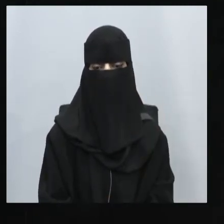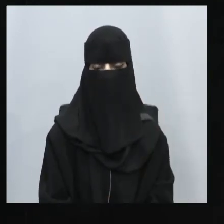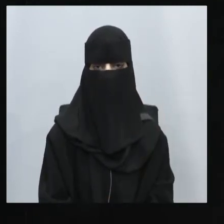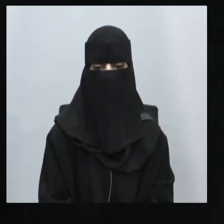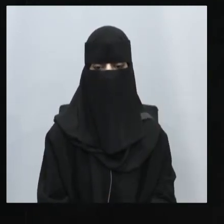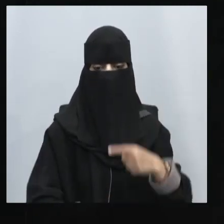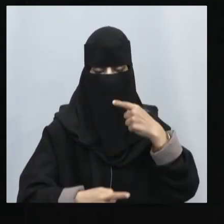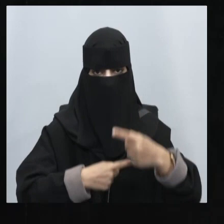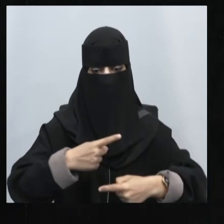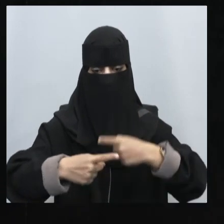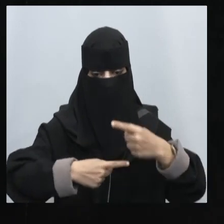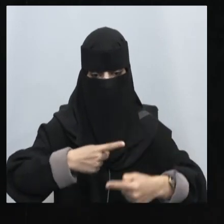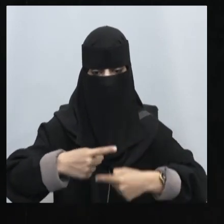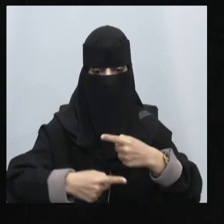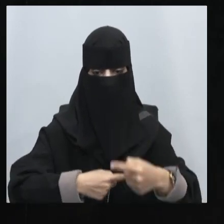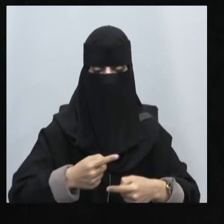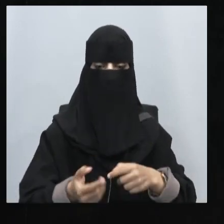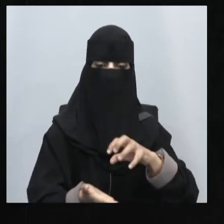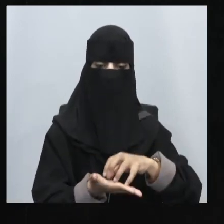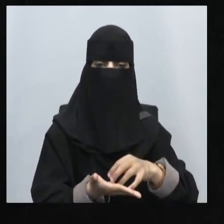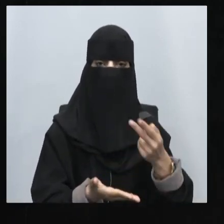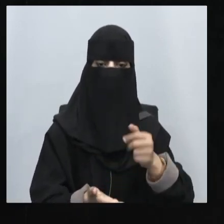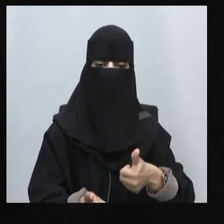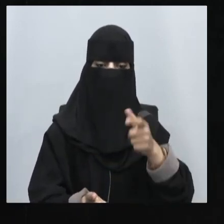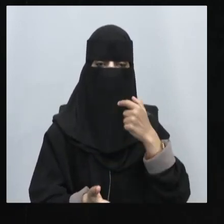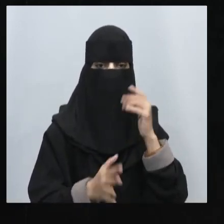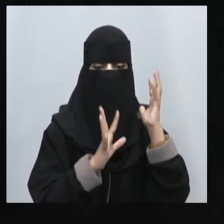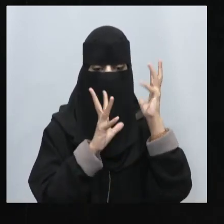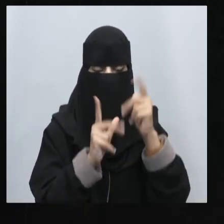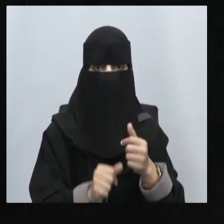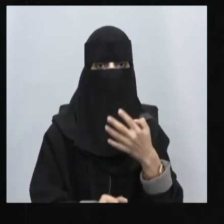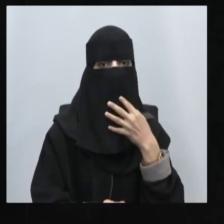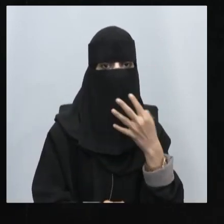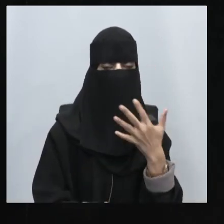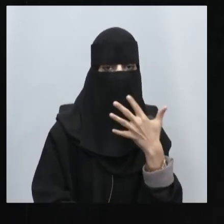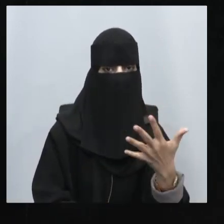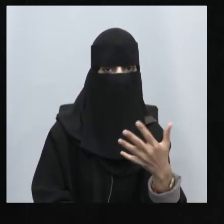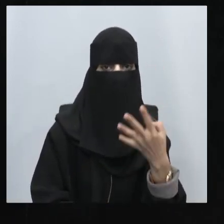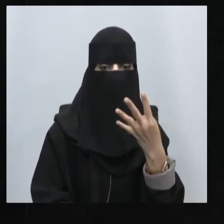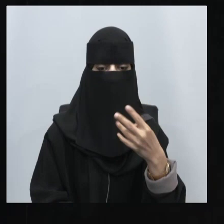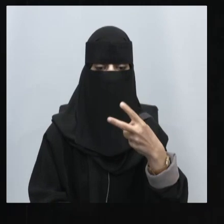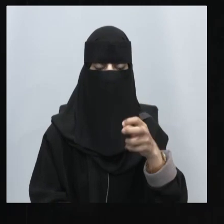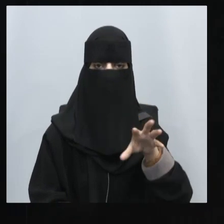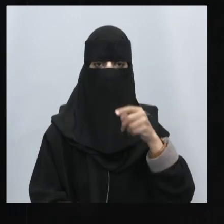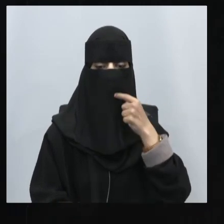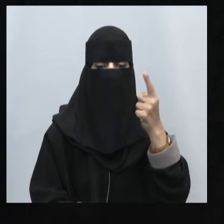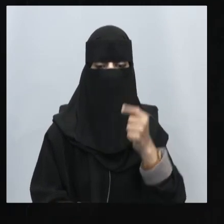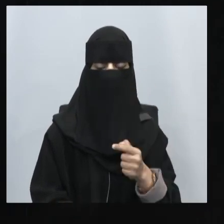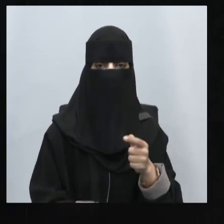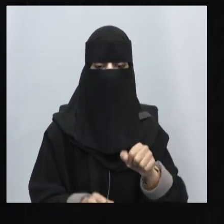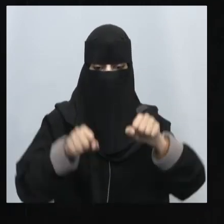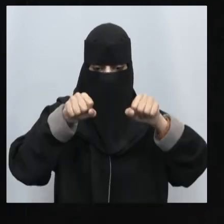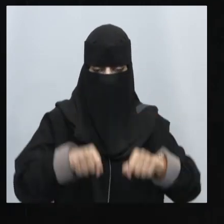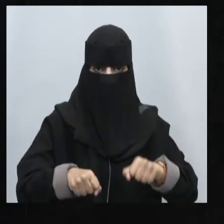دامت الدوله العباسيه طلابي وطالباتي كما ذكرنا قرابه 524 عاما تولي في